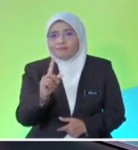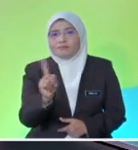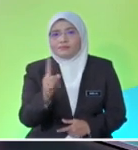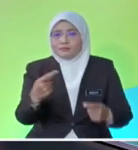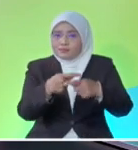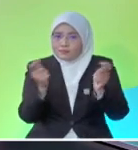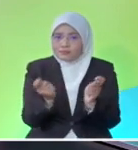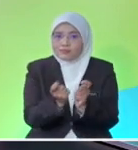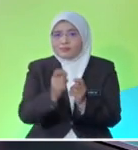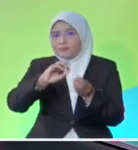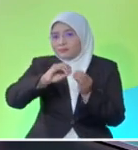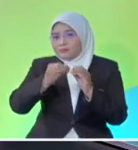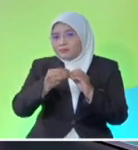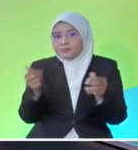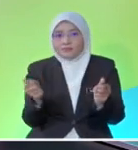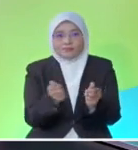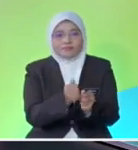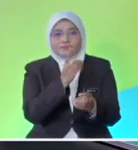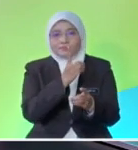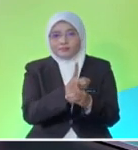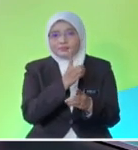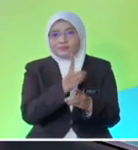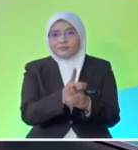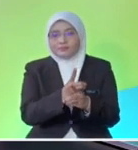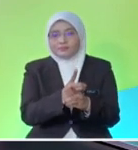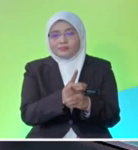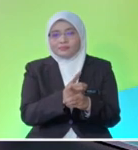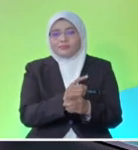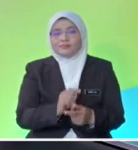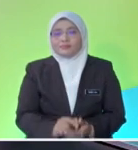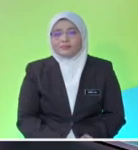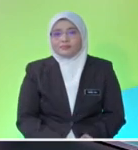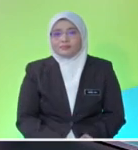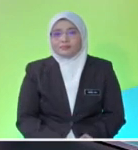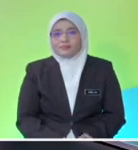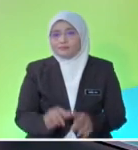Kedudukan nombor. Ya, betul. Okey, Nisa lekatkan nombornya.